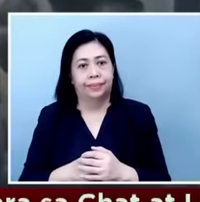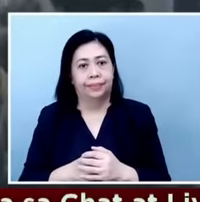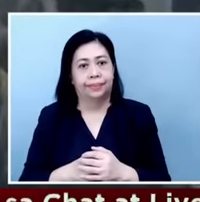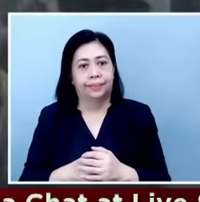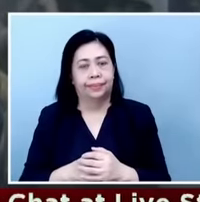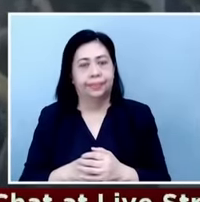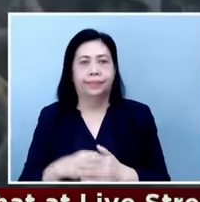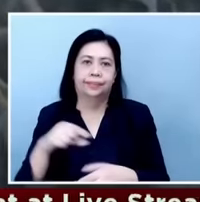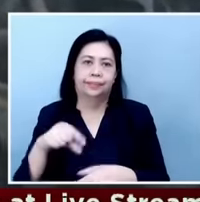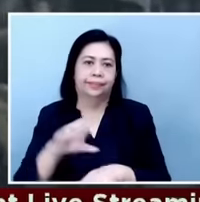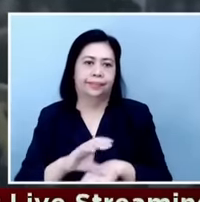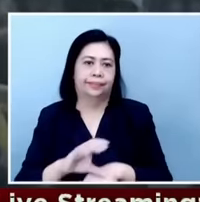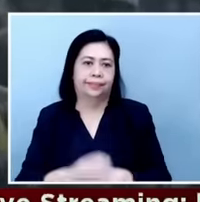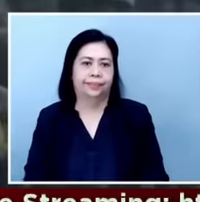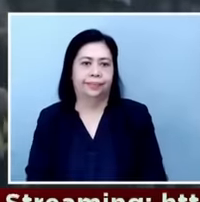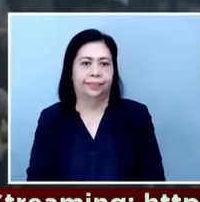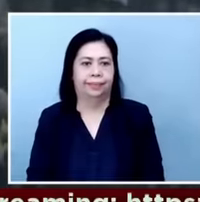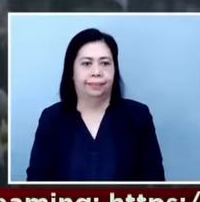simbahan.